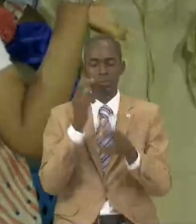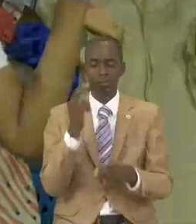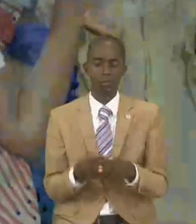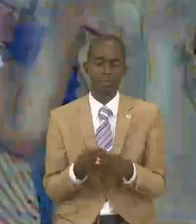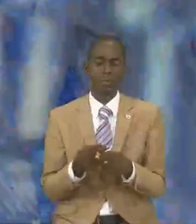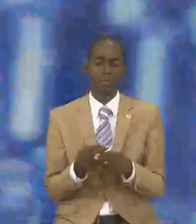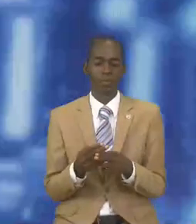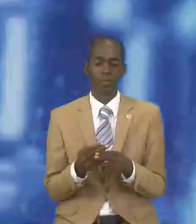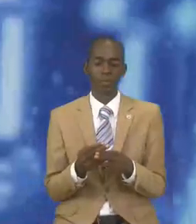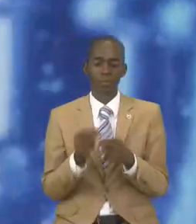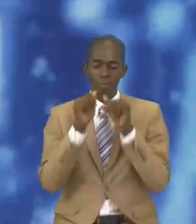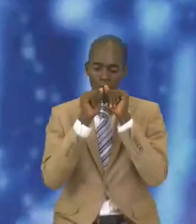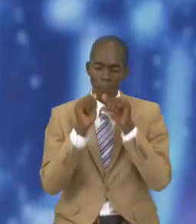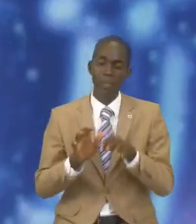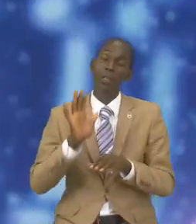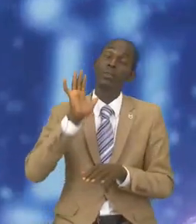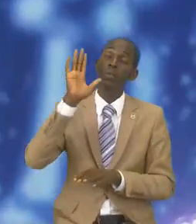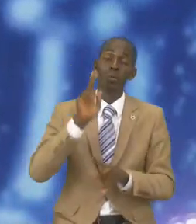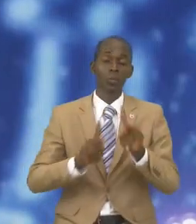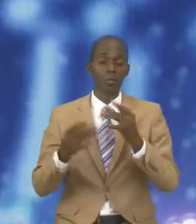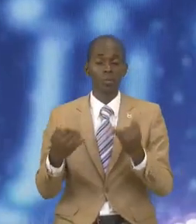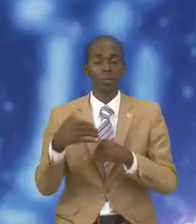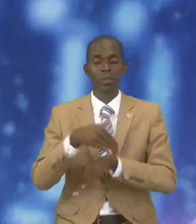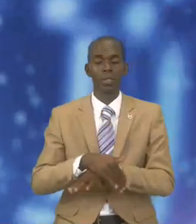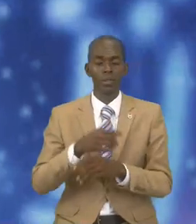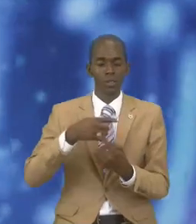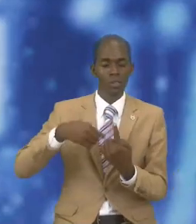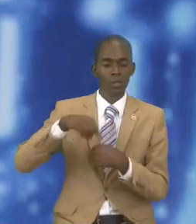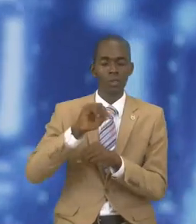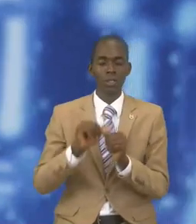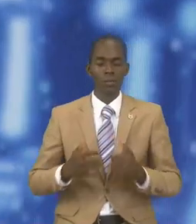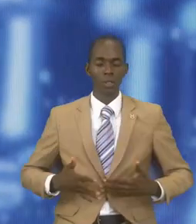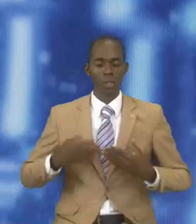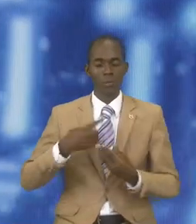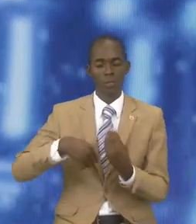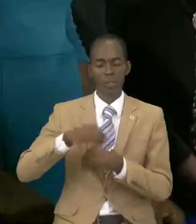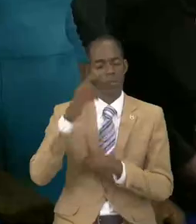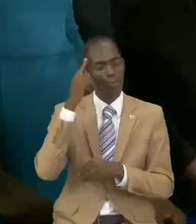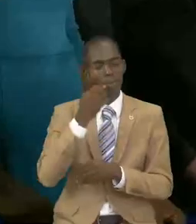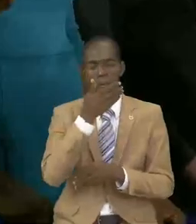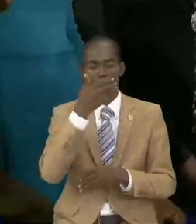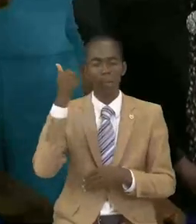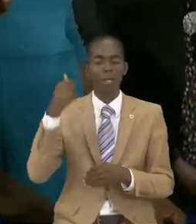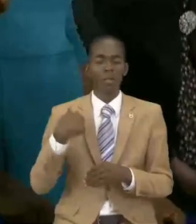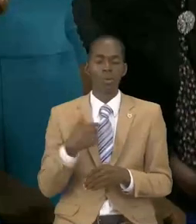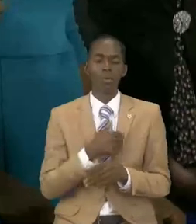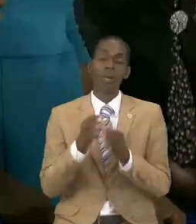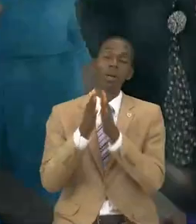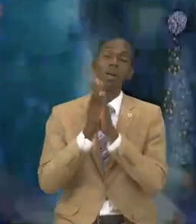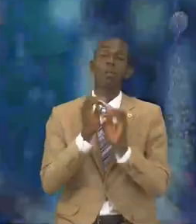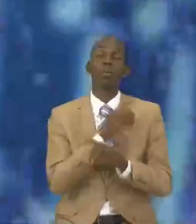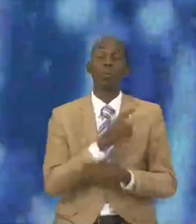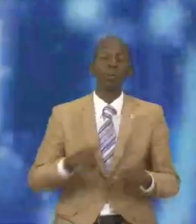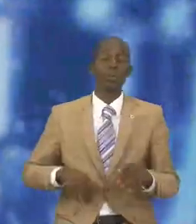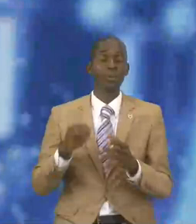Jésus. Bénis ton peuple ce soir. Change chaque vie pour le meilleur. Nous demandons,